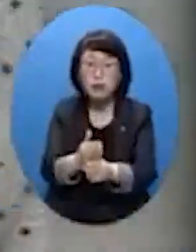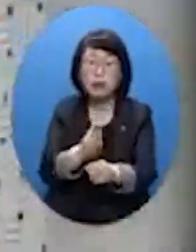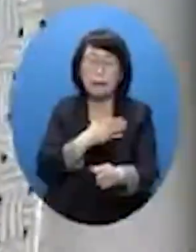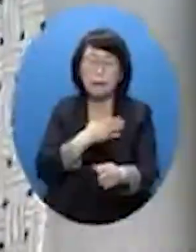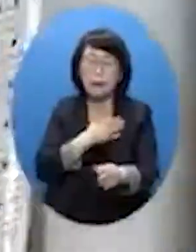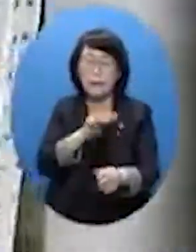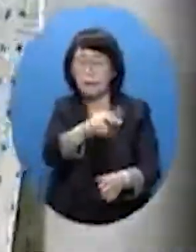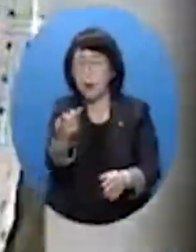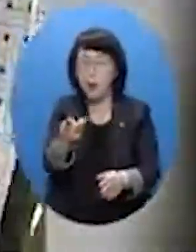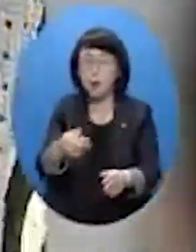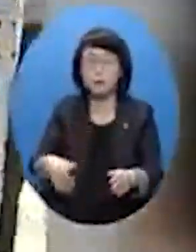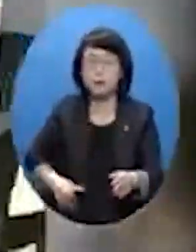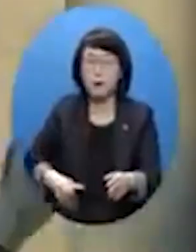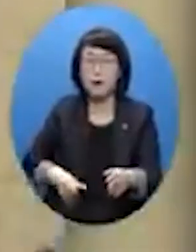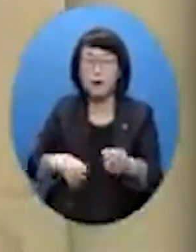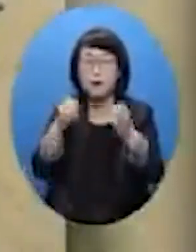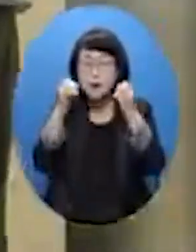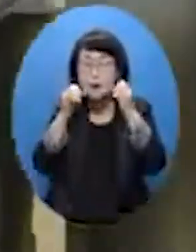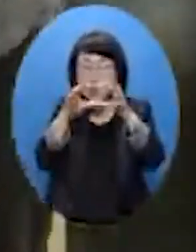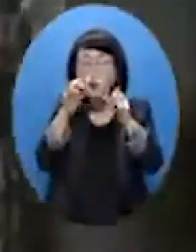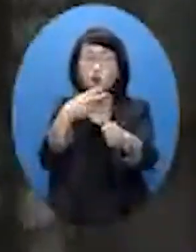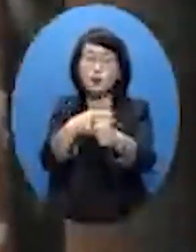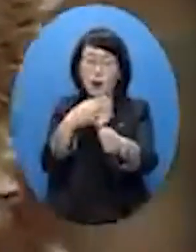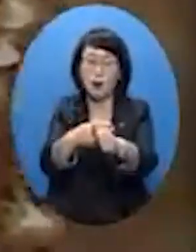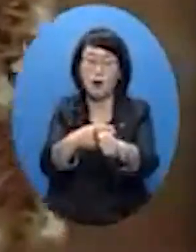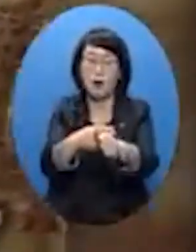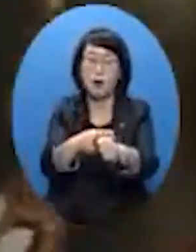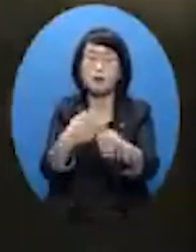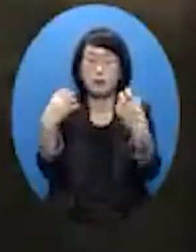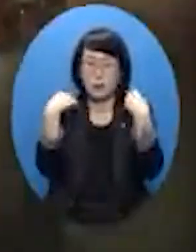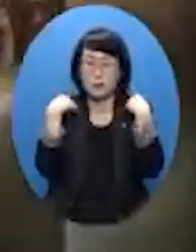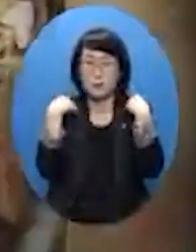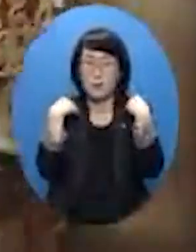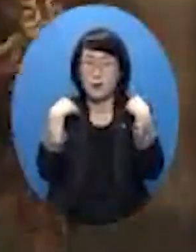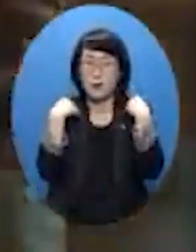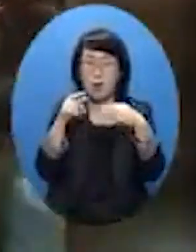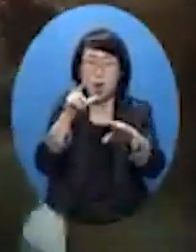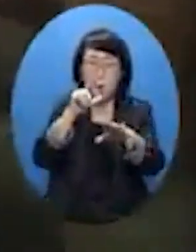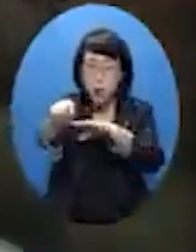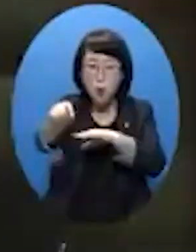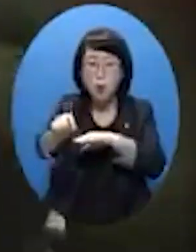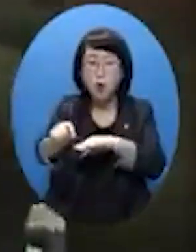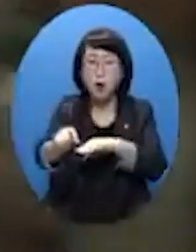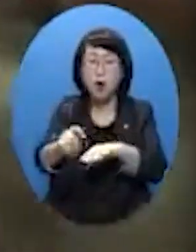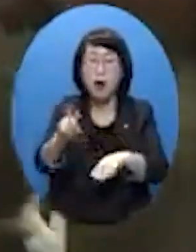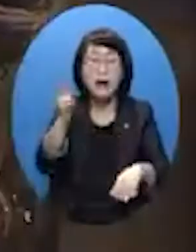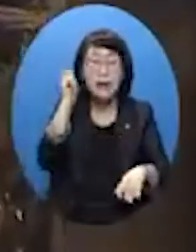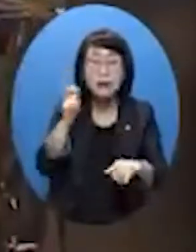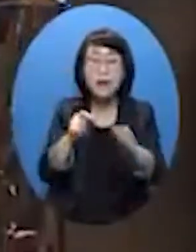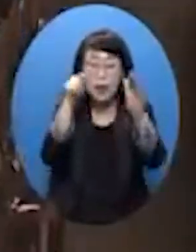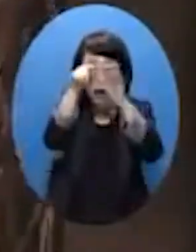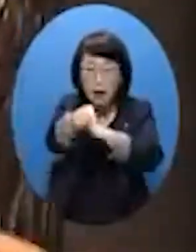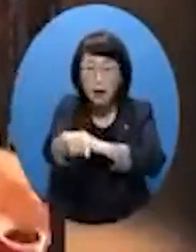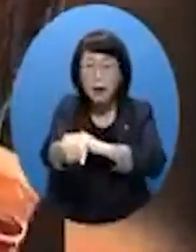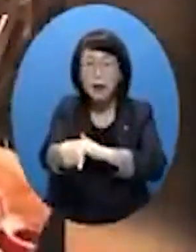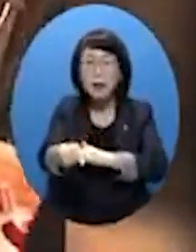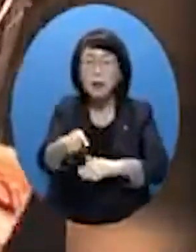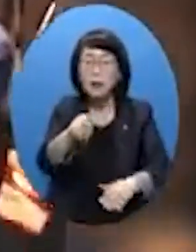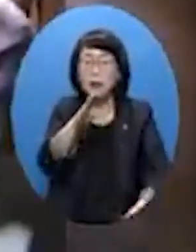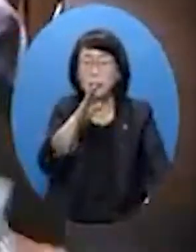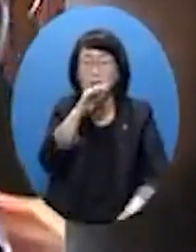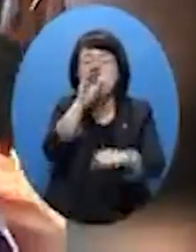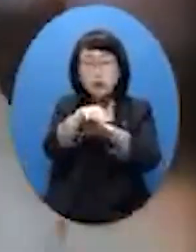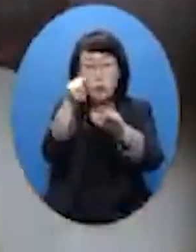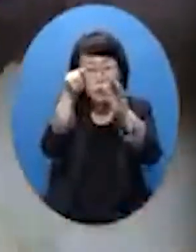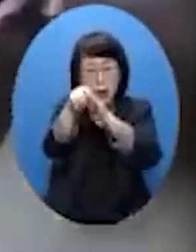캐내고 g2 카라의 들어갑니다 지구상에 몇 안되는 원 직부 적인 투로 카라 이쪽의 그